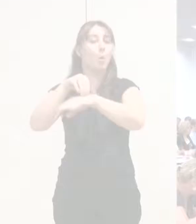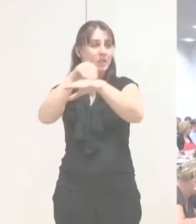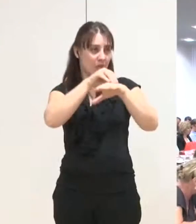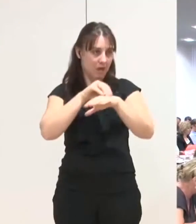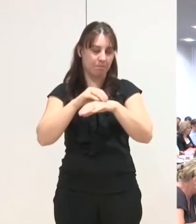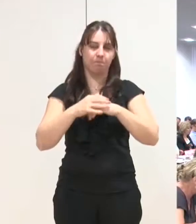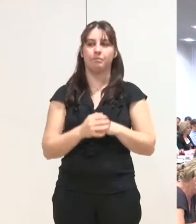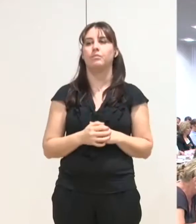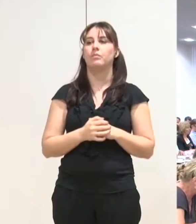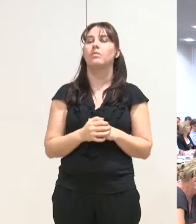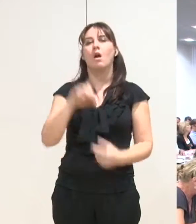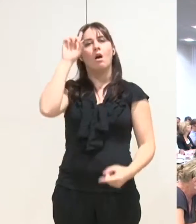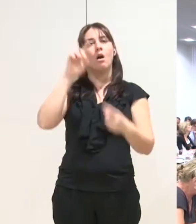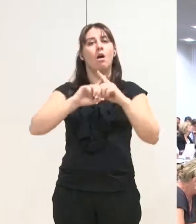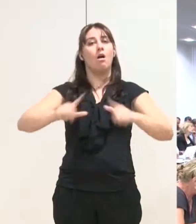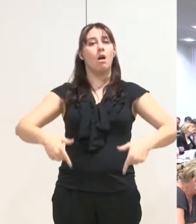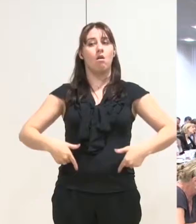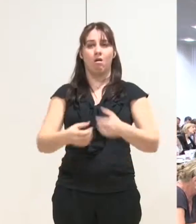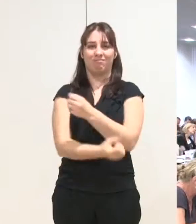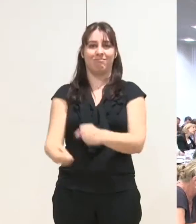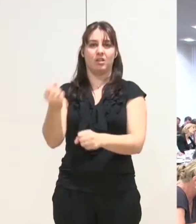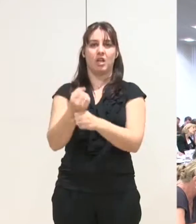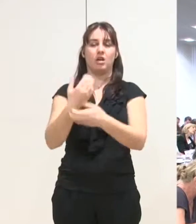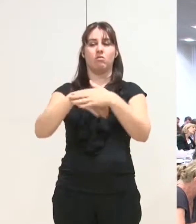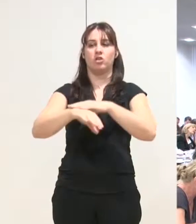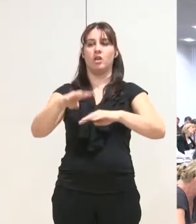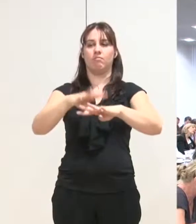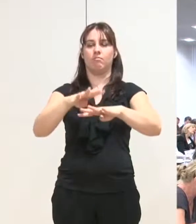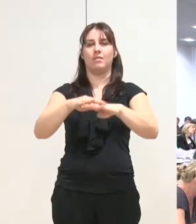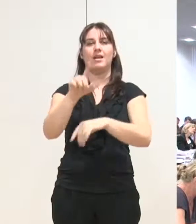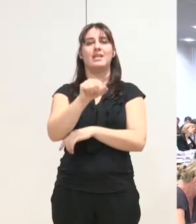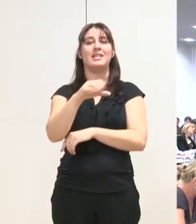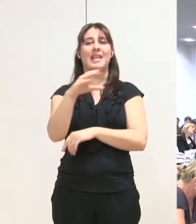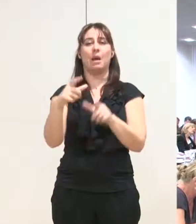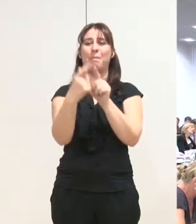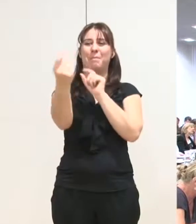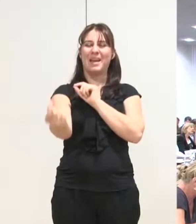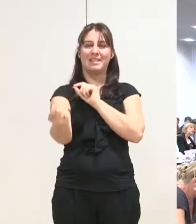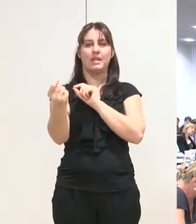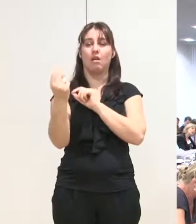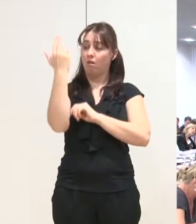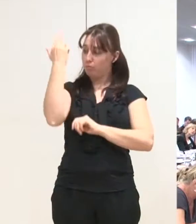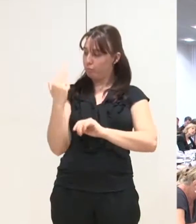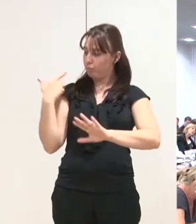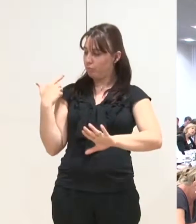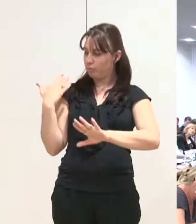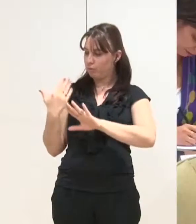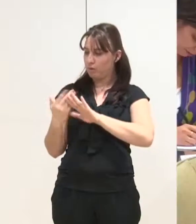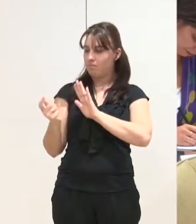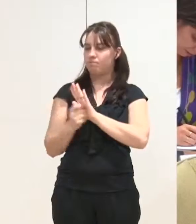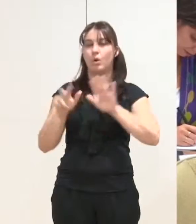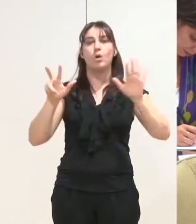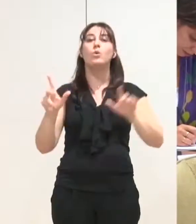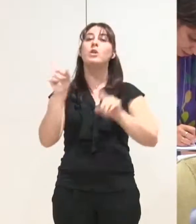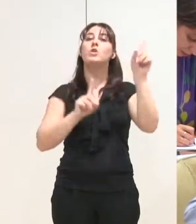L'opération de construction du groupe scolaire sur le site Ernest Arreux dans la ZAC Presqu'île a été lancée lors de la séance du 8